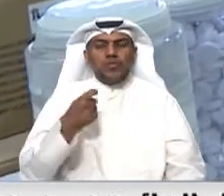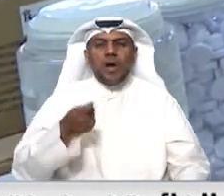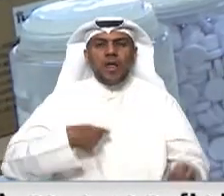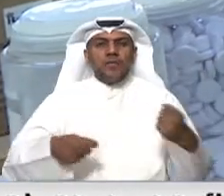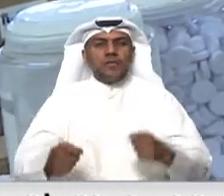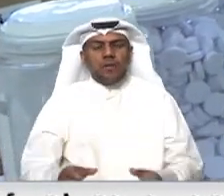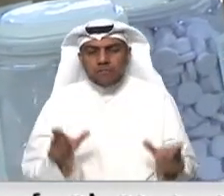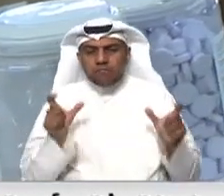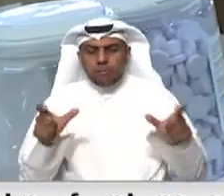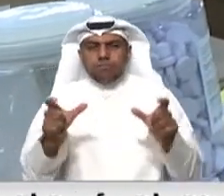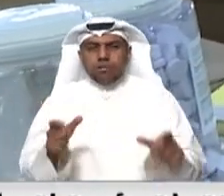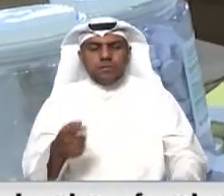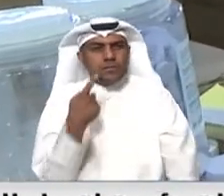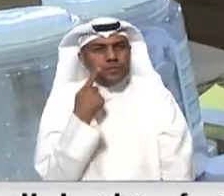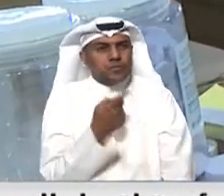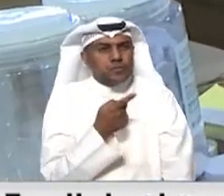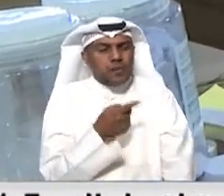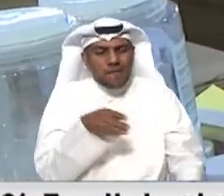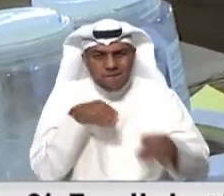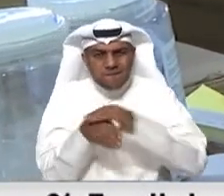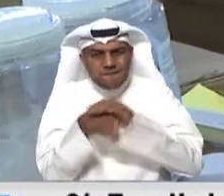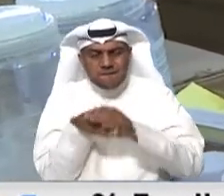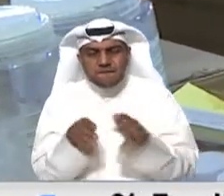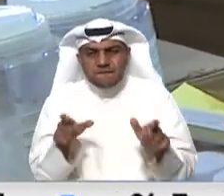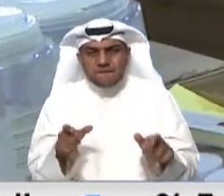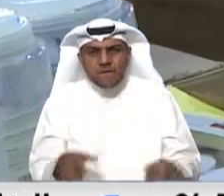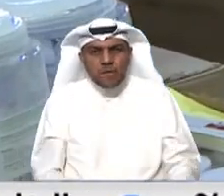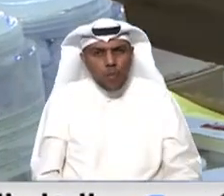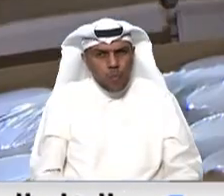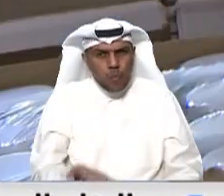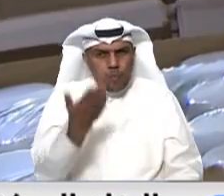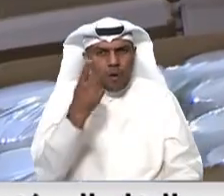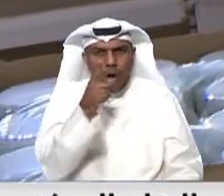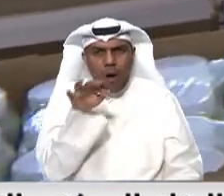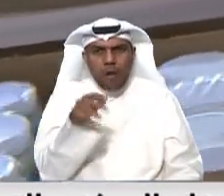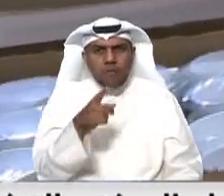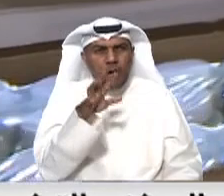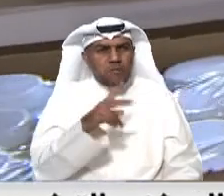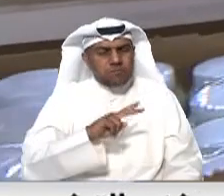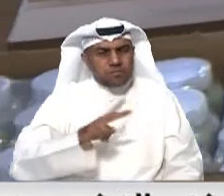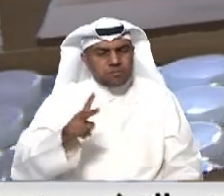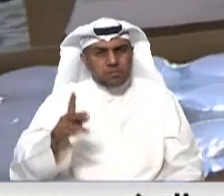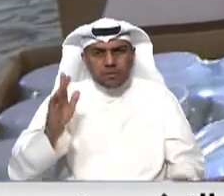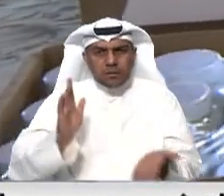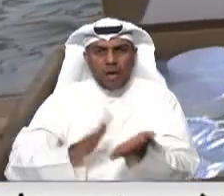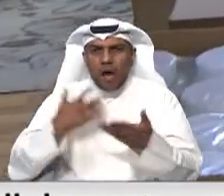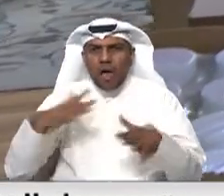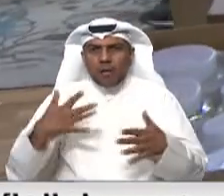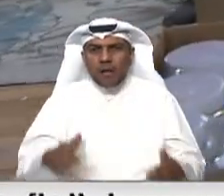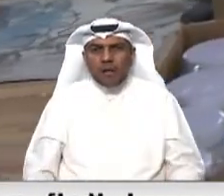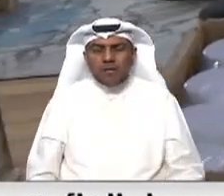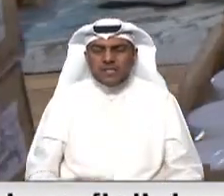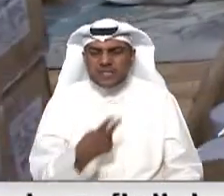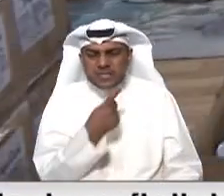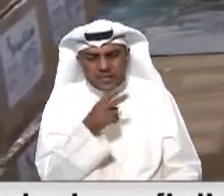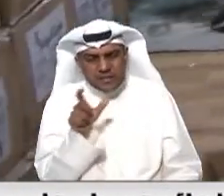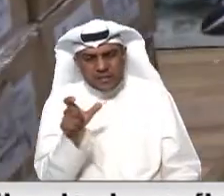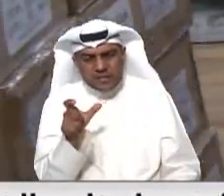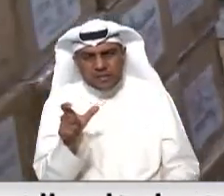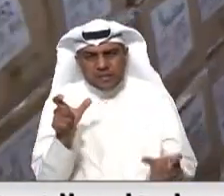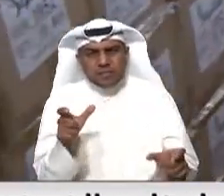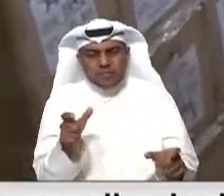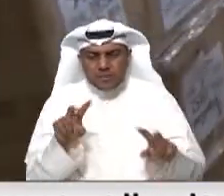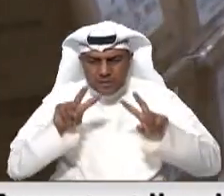والصناعه تمكنت من ضبط مخزن يحتوي على الالاف من المواد التجميليه منتهيه الصلاحيه حيث يقوم مالك